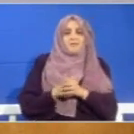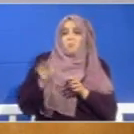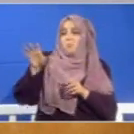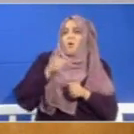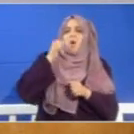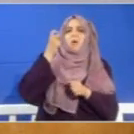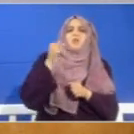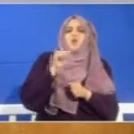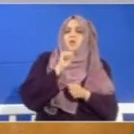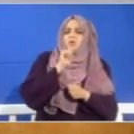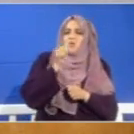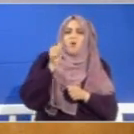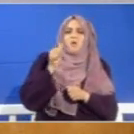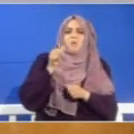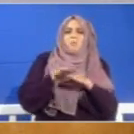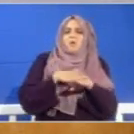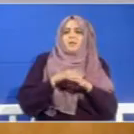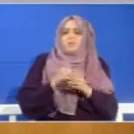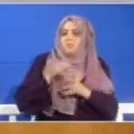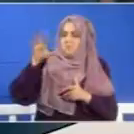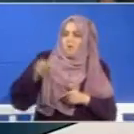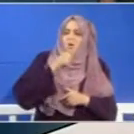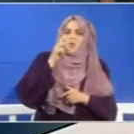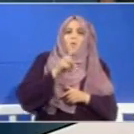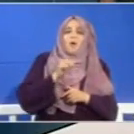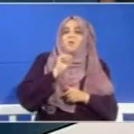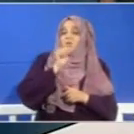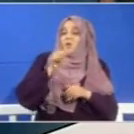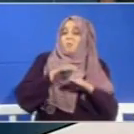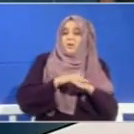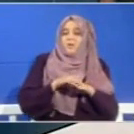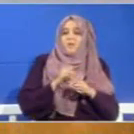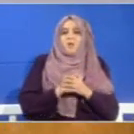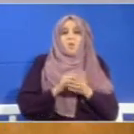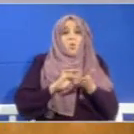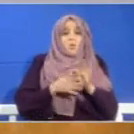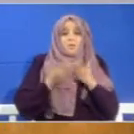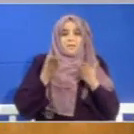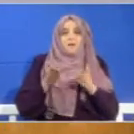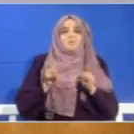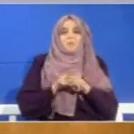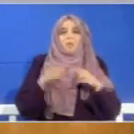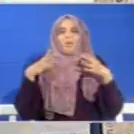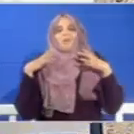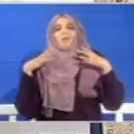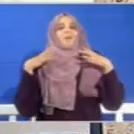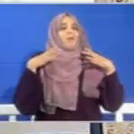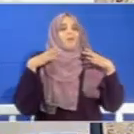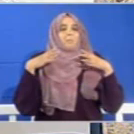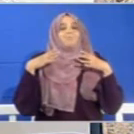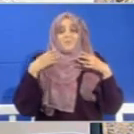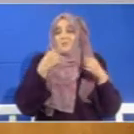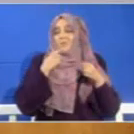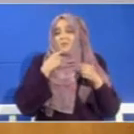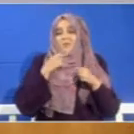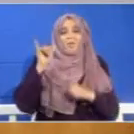مالهم بغير وجه حق. نعم، أكل حقوقهم بالباطل، كل هذا من غمط الناس حقوقهم، وكل هذا من